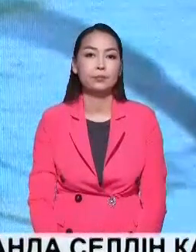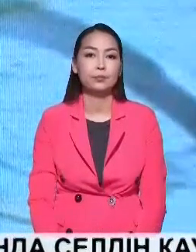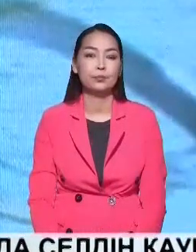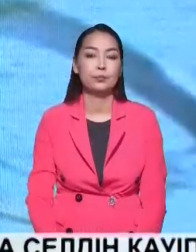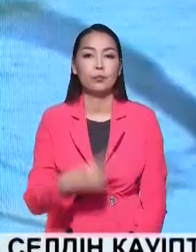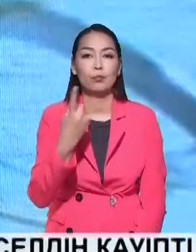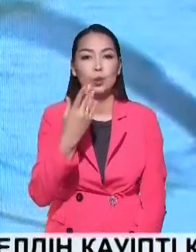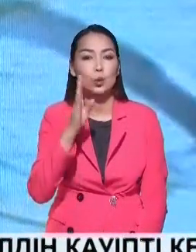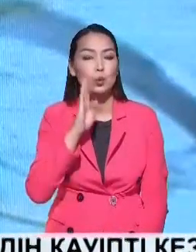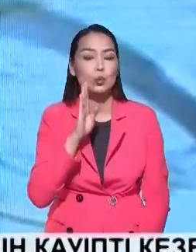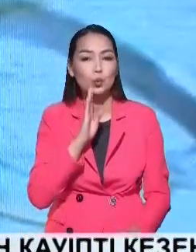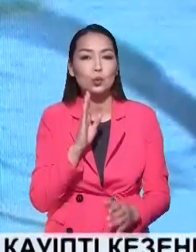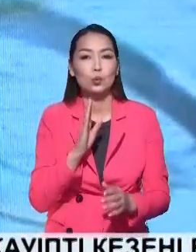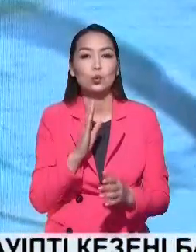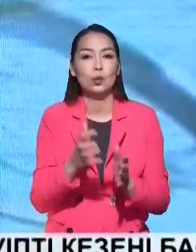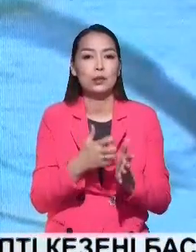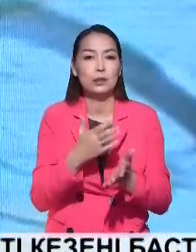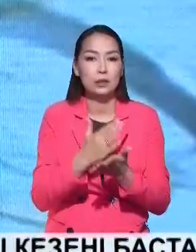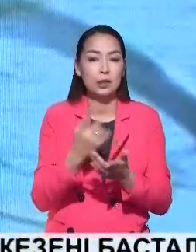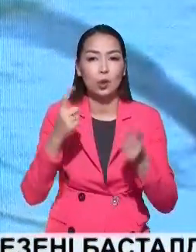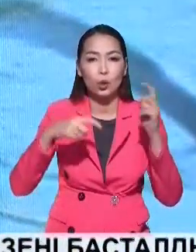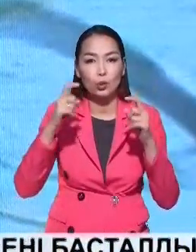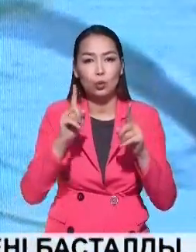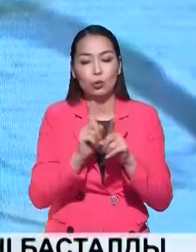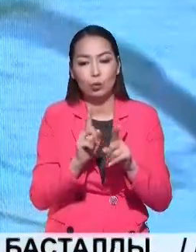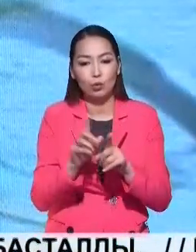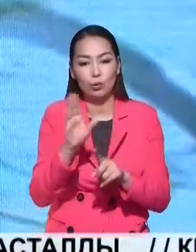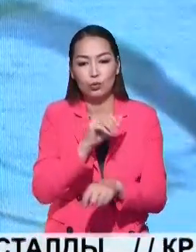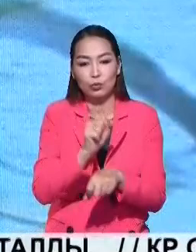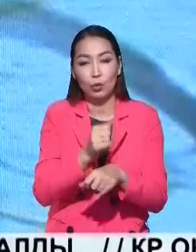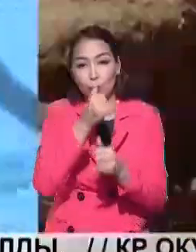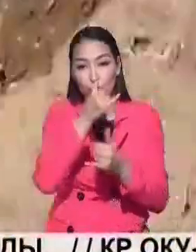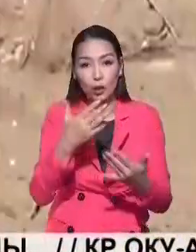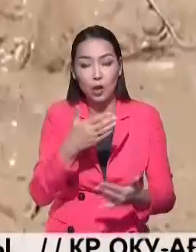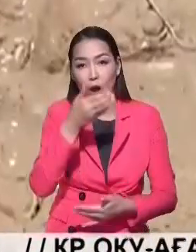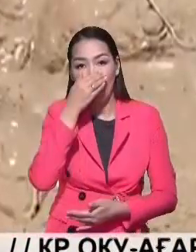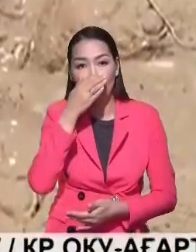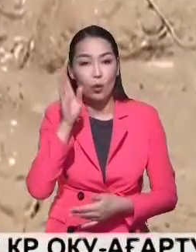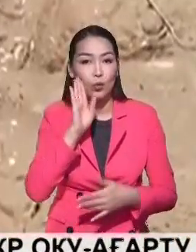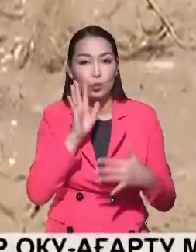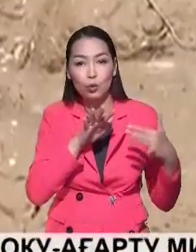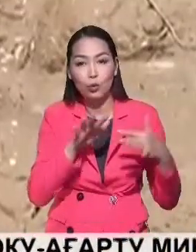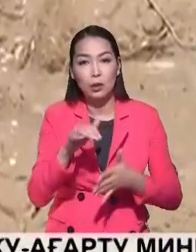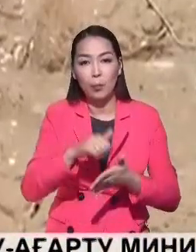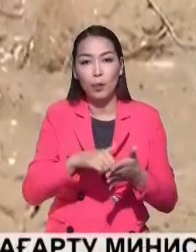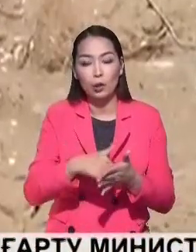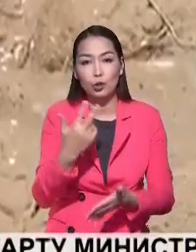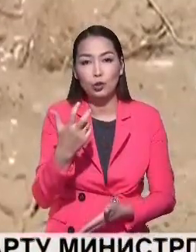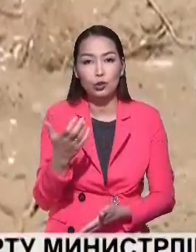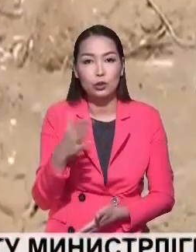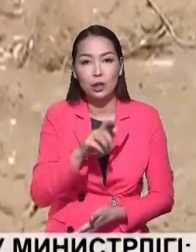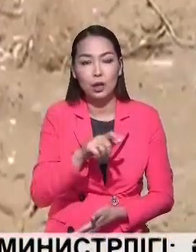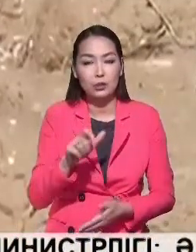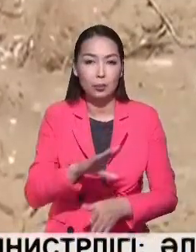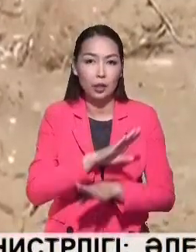Бірі суға зәру болса, енді бірі нөпір судан арыла алмай отыр. Ауғанстанда су тасқыны салдарынан 300-ден аса